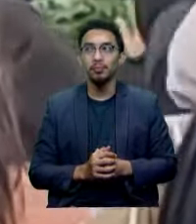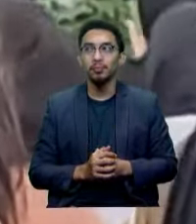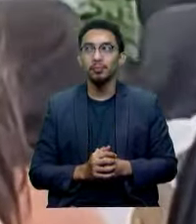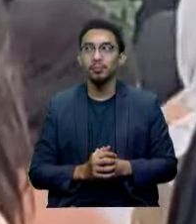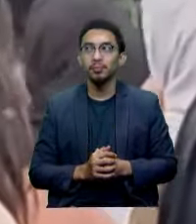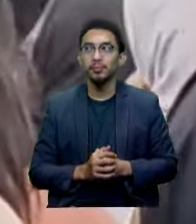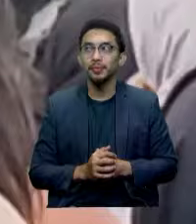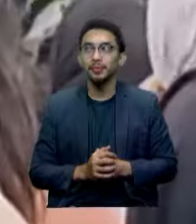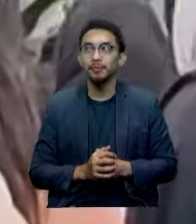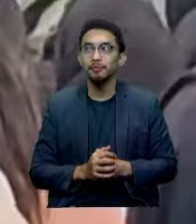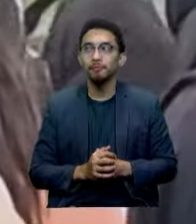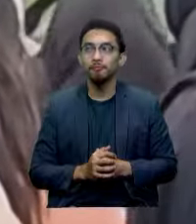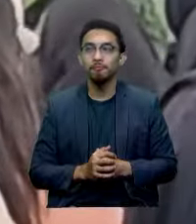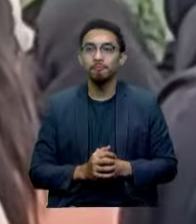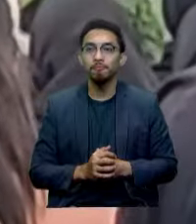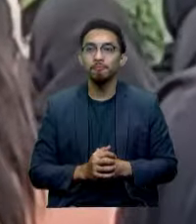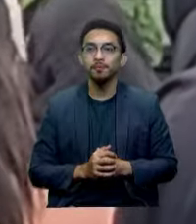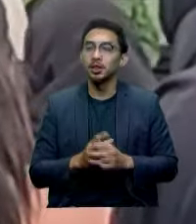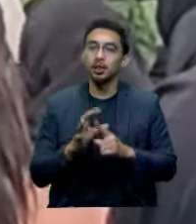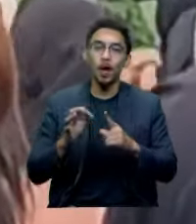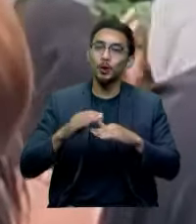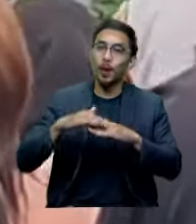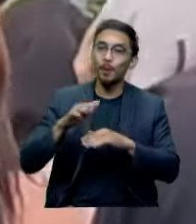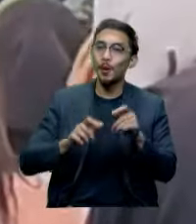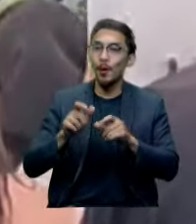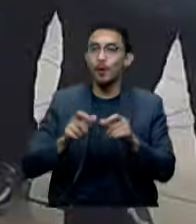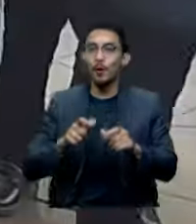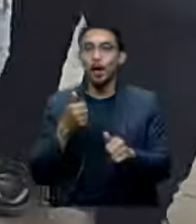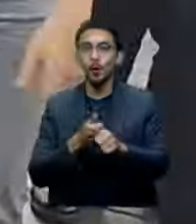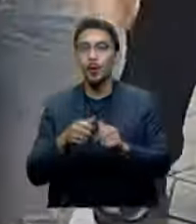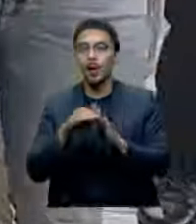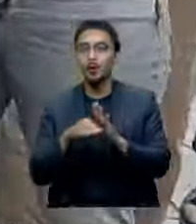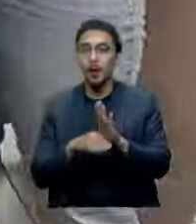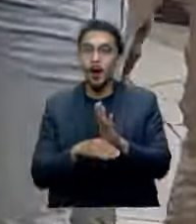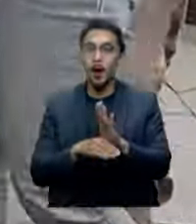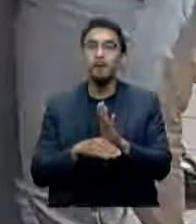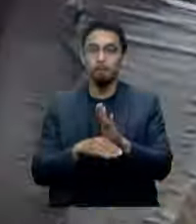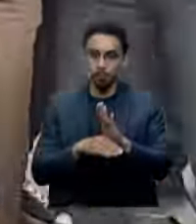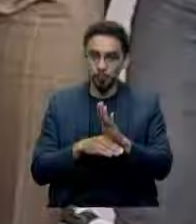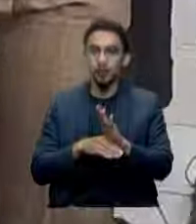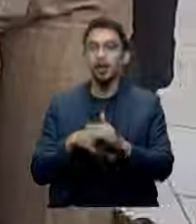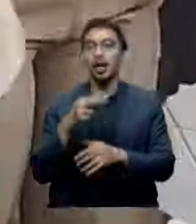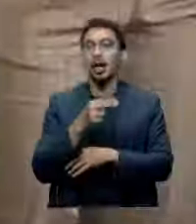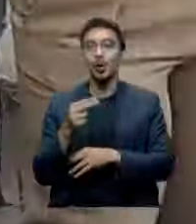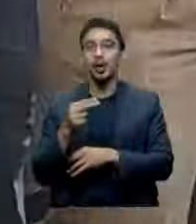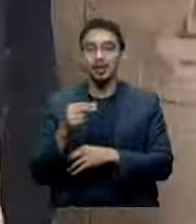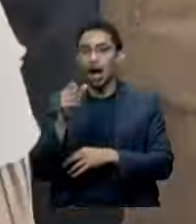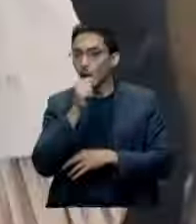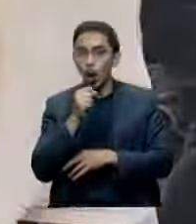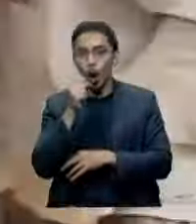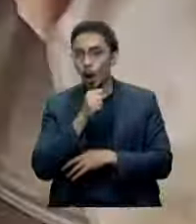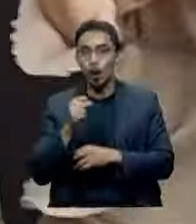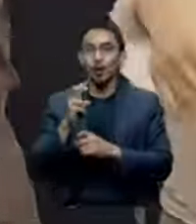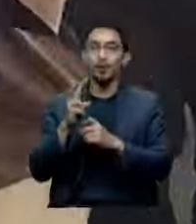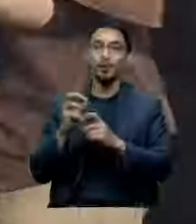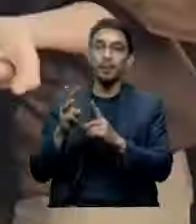ini ratusan orang dengan antusias mengikuti rangkaian acara pemanasan atau warm up session Indonesian Idol season 13 yang digelar